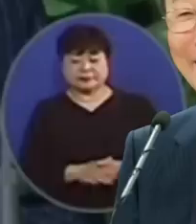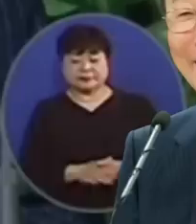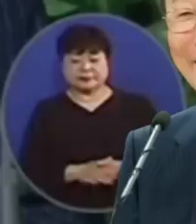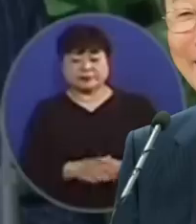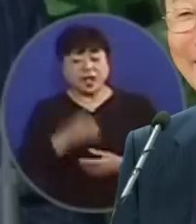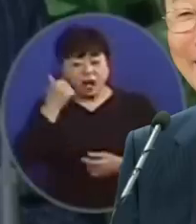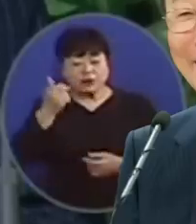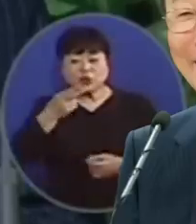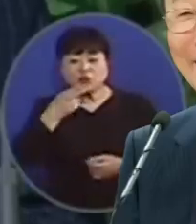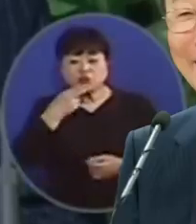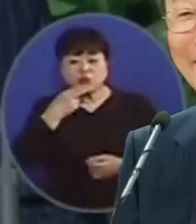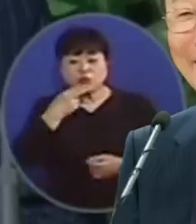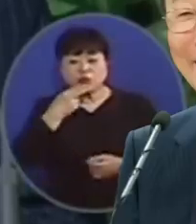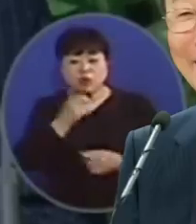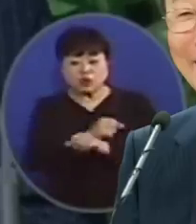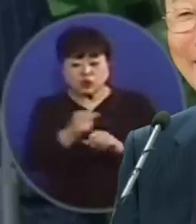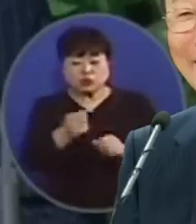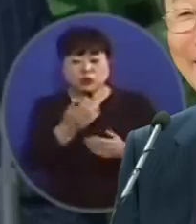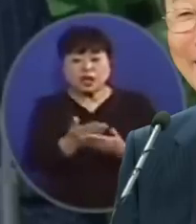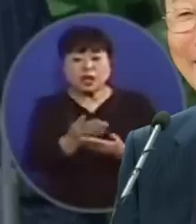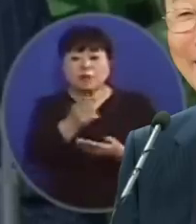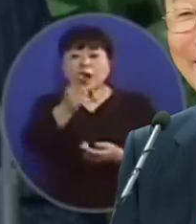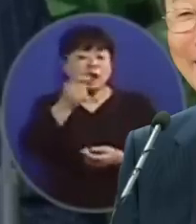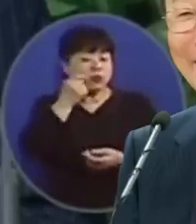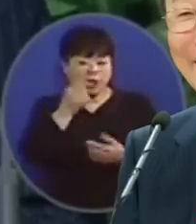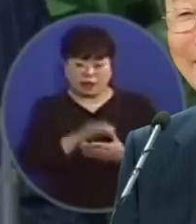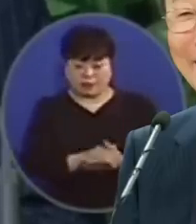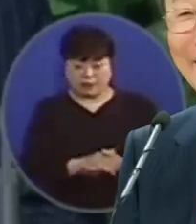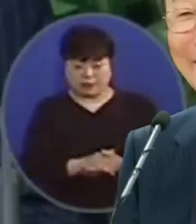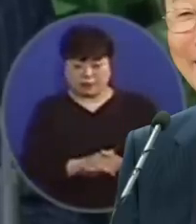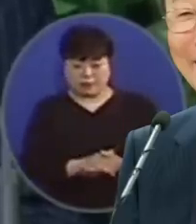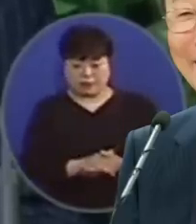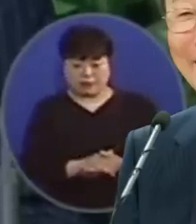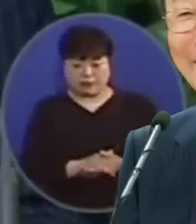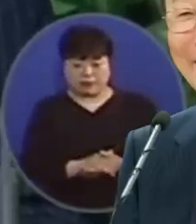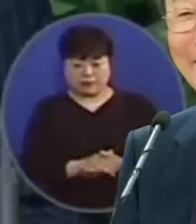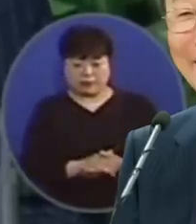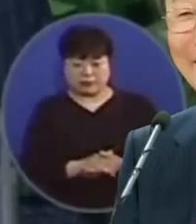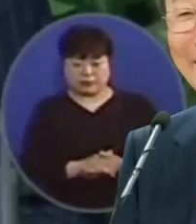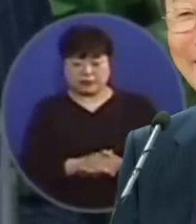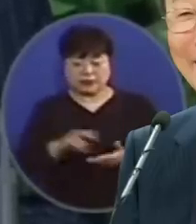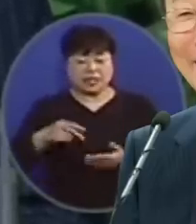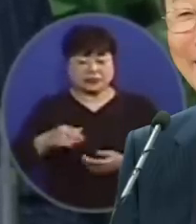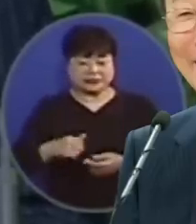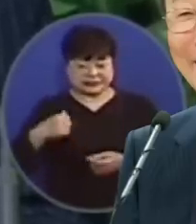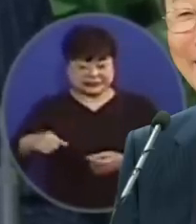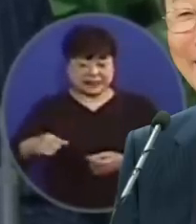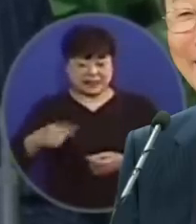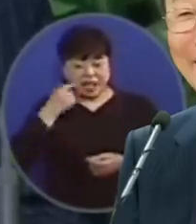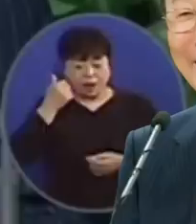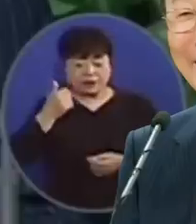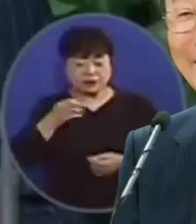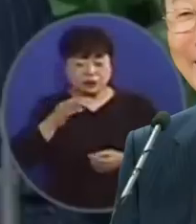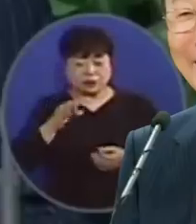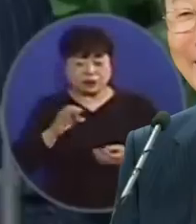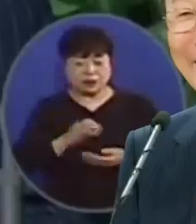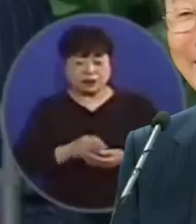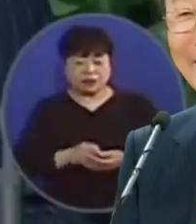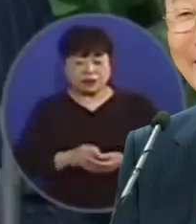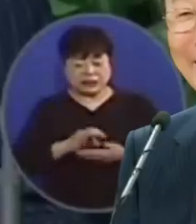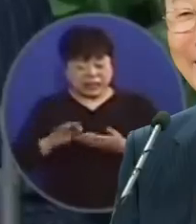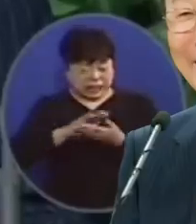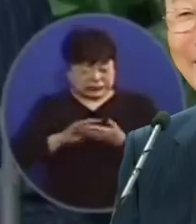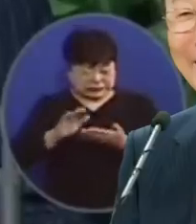그러므로 아버지가 없는데 용서해달라고 손을 내밀 수가 있어요. 성경에 보면 탕자가 아버지 재산 가지고 다 창기와 먹어버리고 난